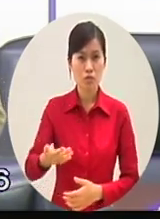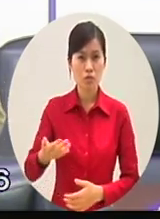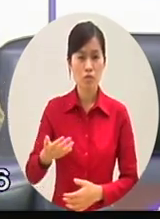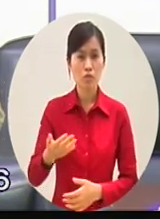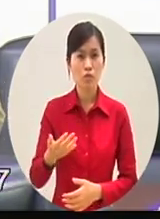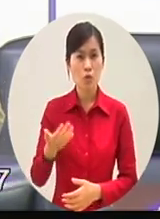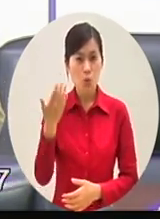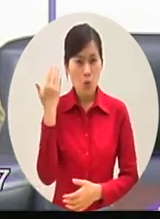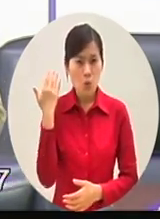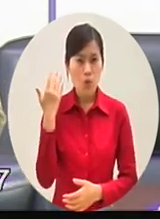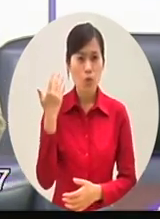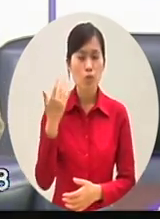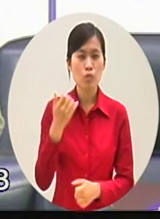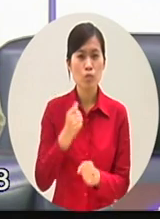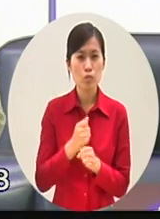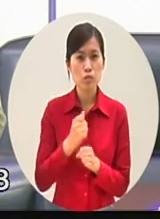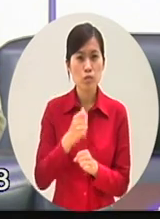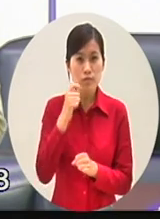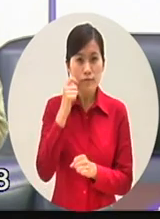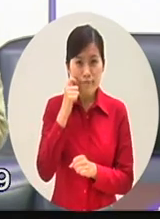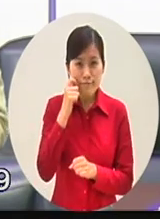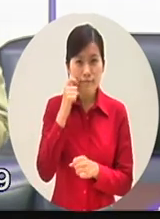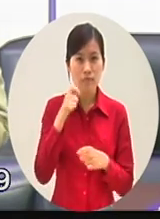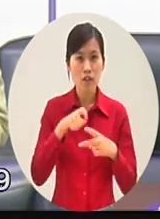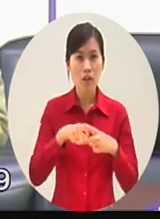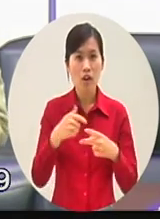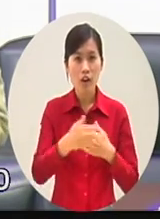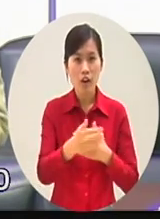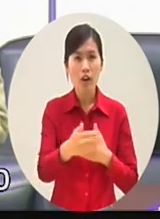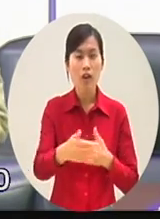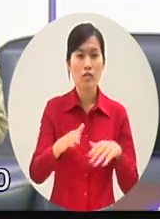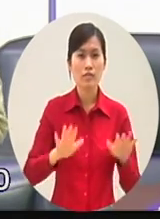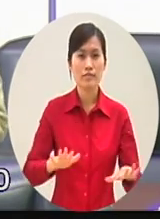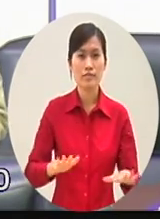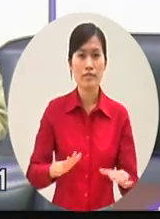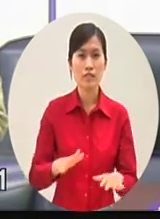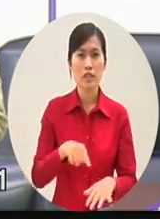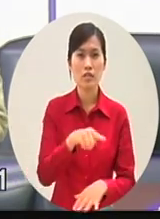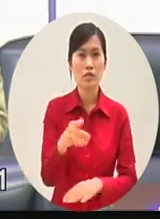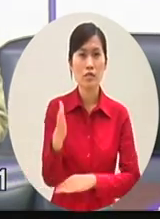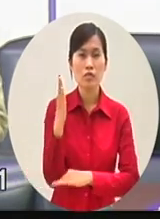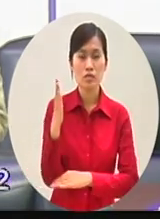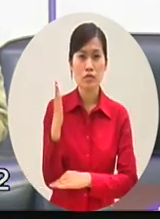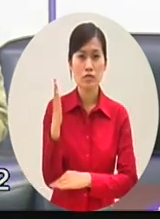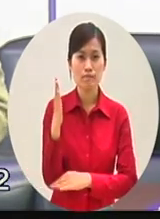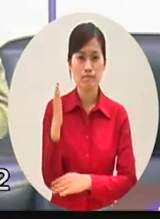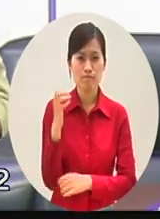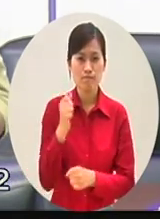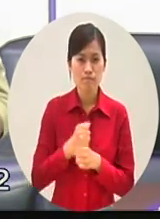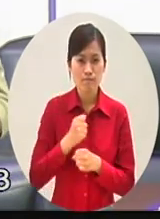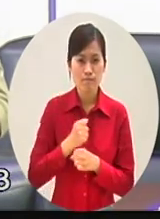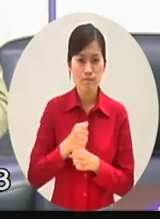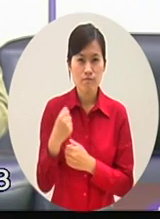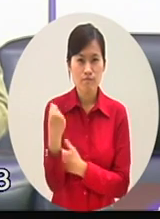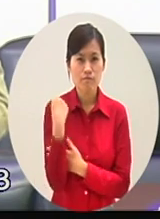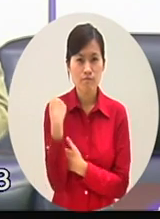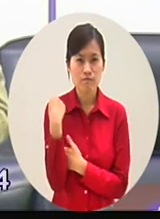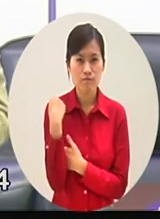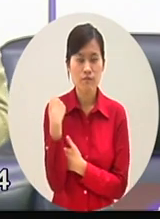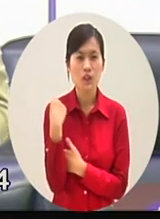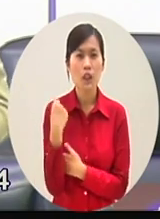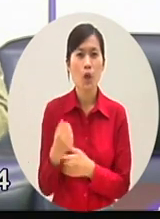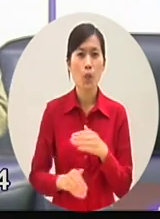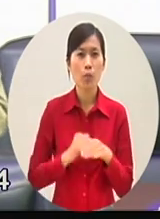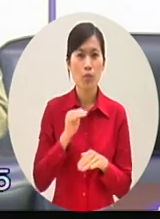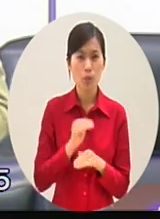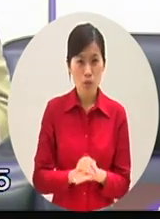都执行的工程。咱即马吼，伫起步的努力之下吼，咱拢渐渐已经拢有完成诶啦，嘛有进